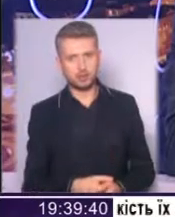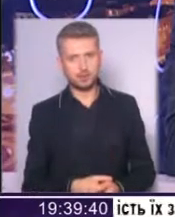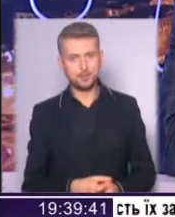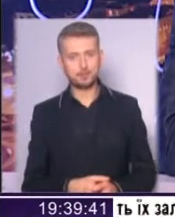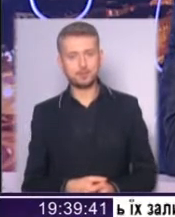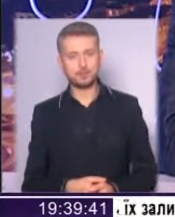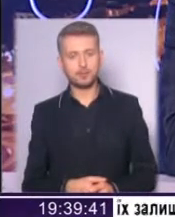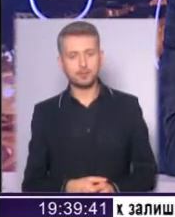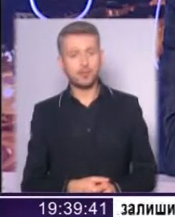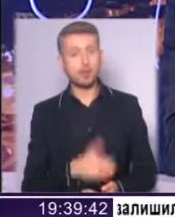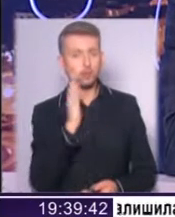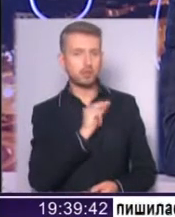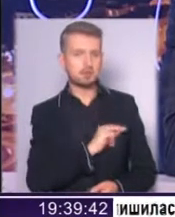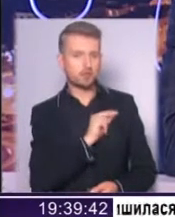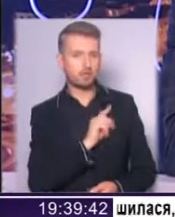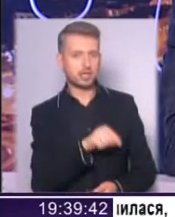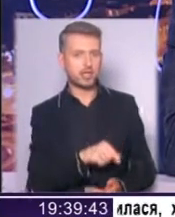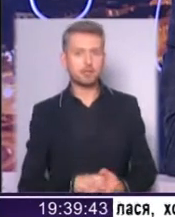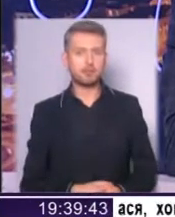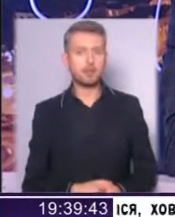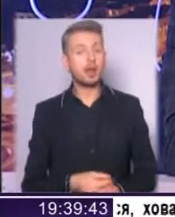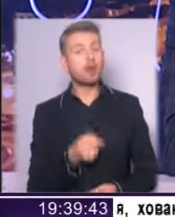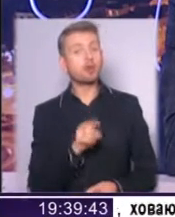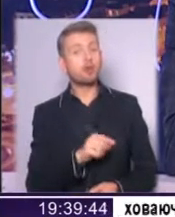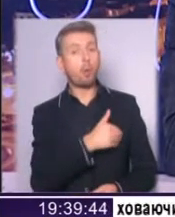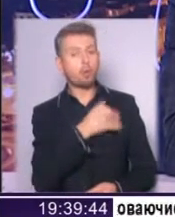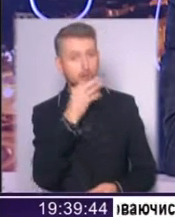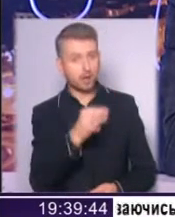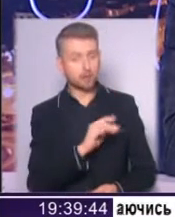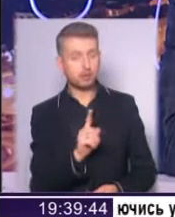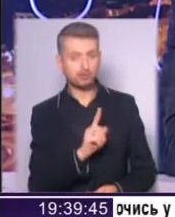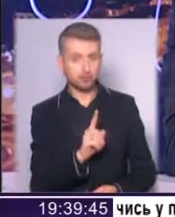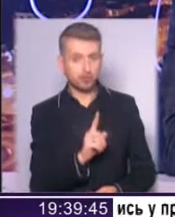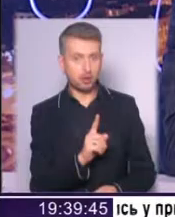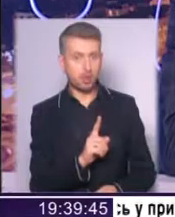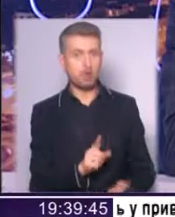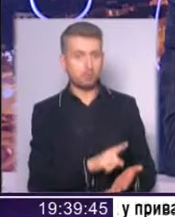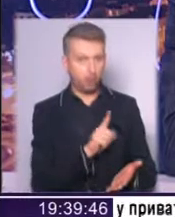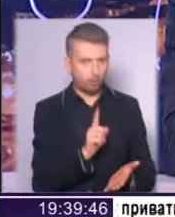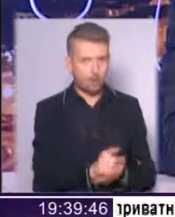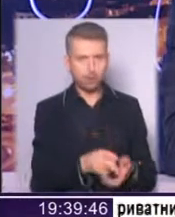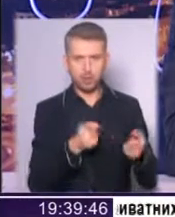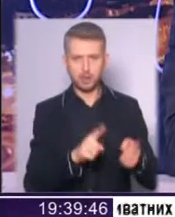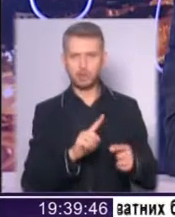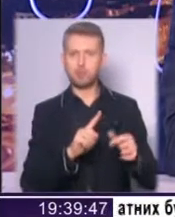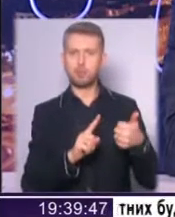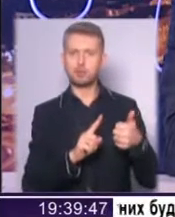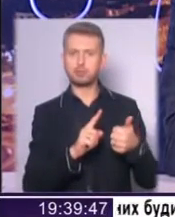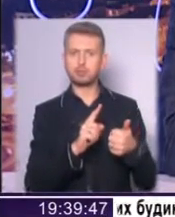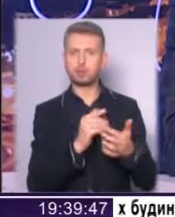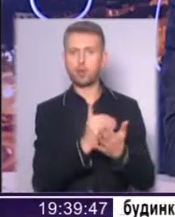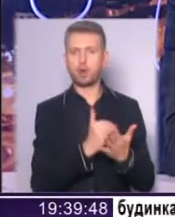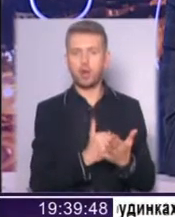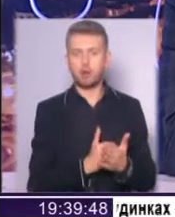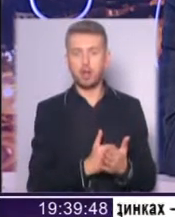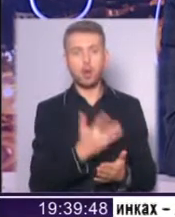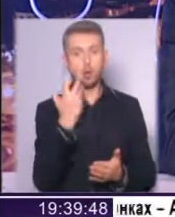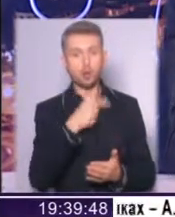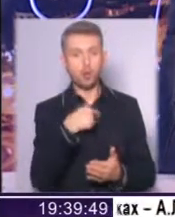скорочення населення в нас одні з лідируючих. Плюс війна. Плюс війна. На жаль, поки що тільки двоє. Ну, от. Так. Але я